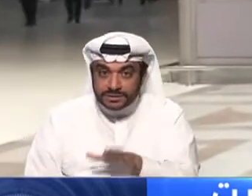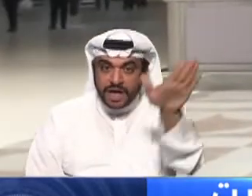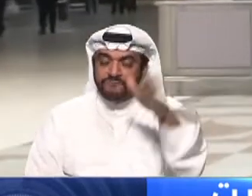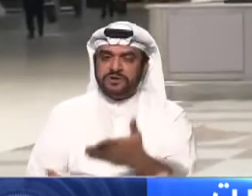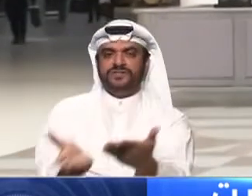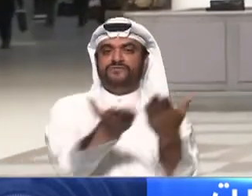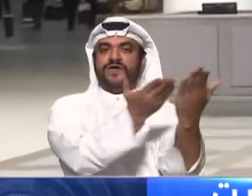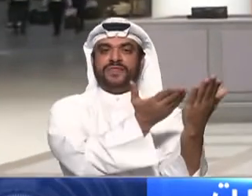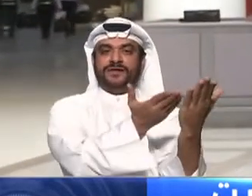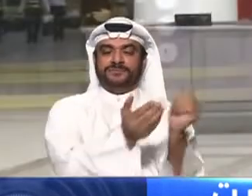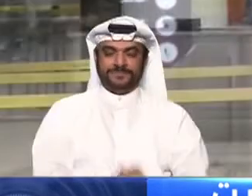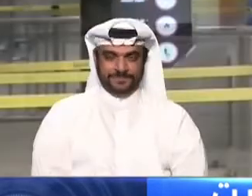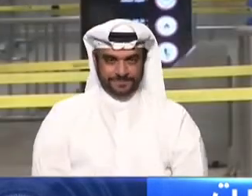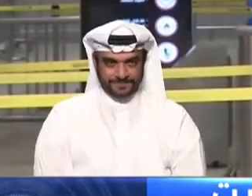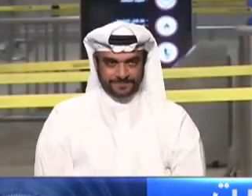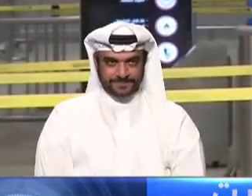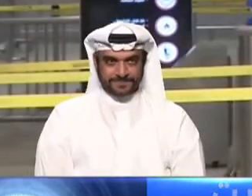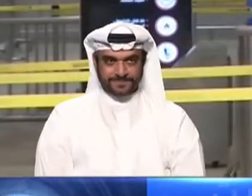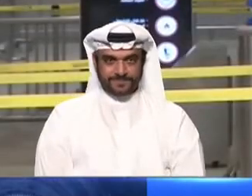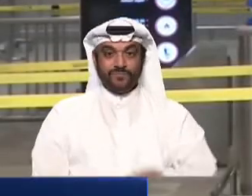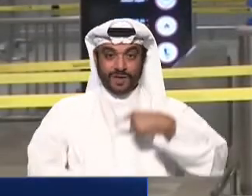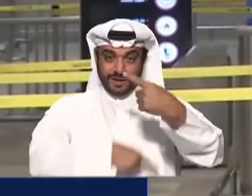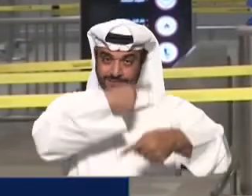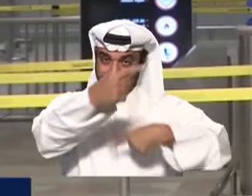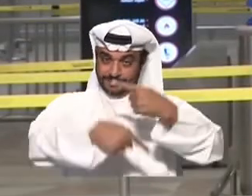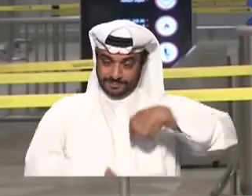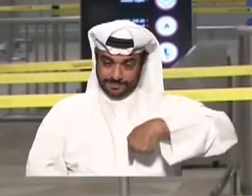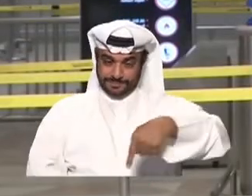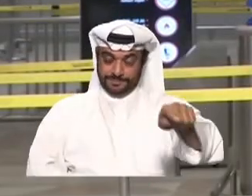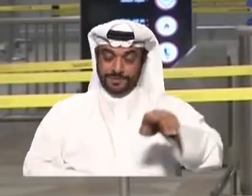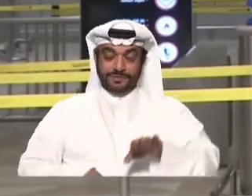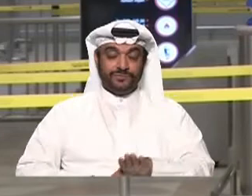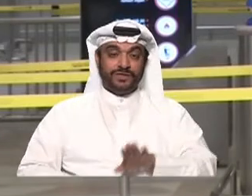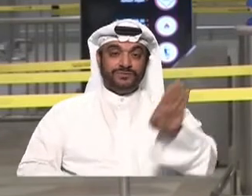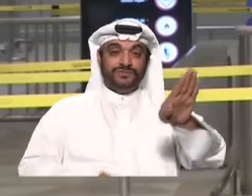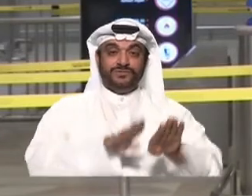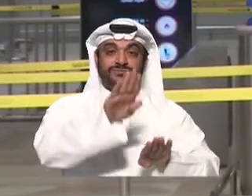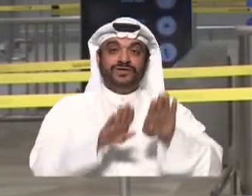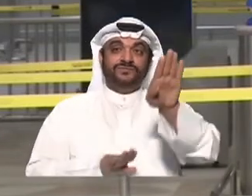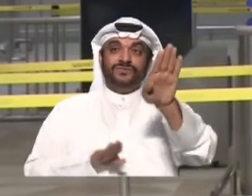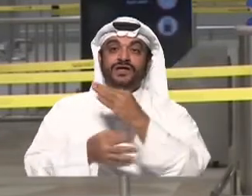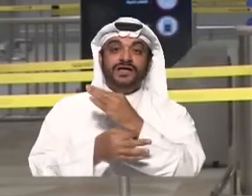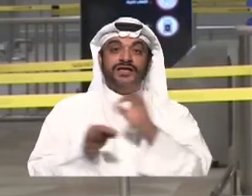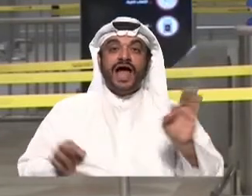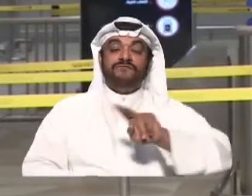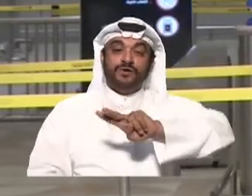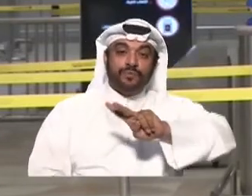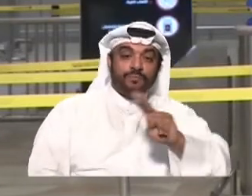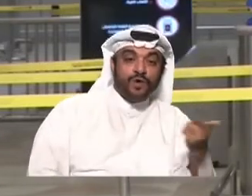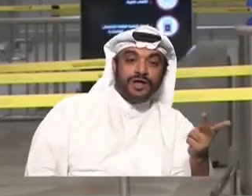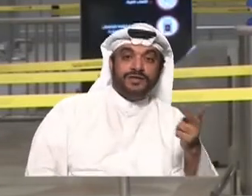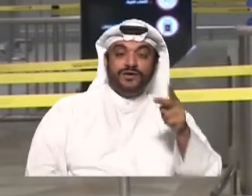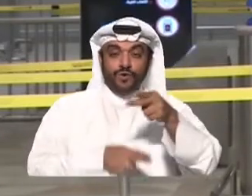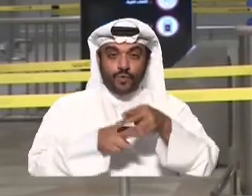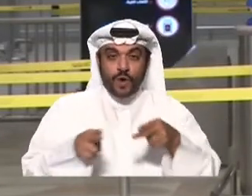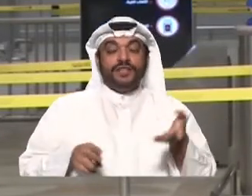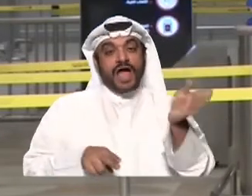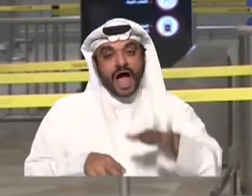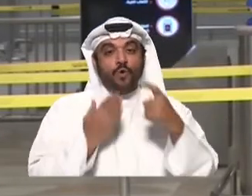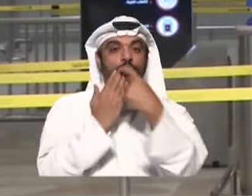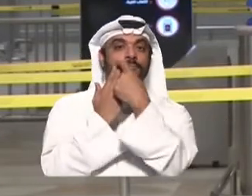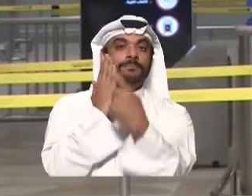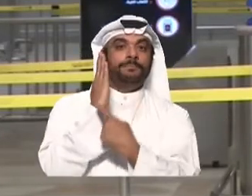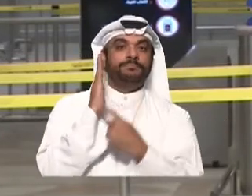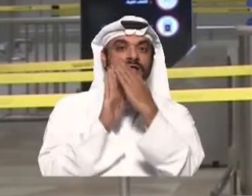الوقائية الصحية. وما زالت عملية الإخلاء بالنسبة للمقيمين وأيضا مخالفي قانون الإقامة من